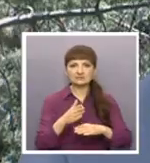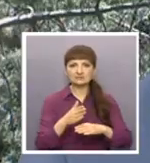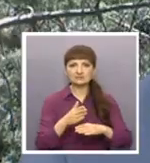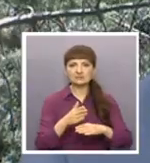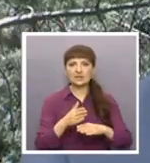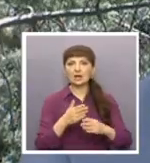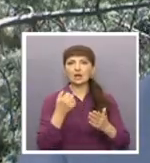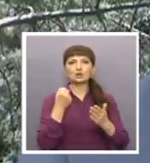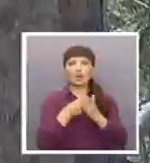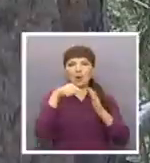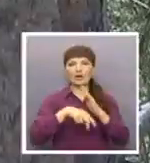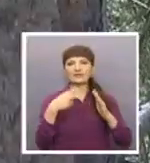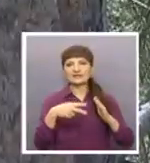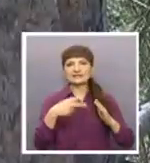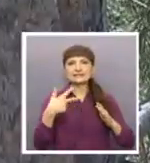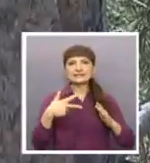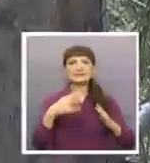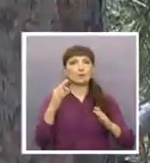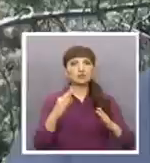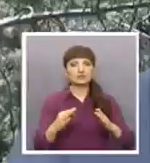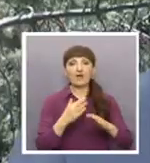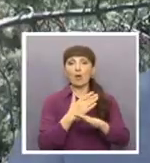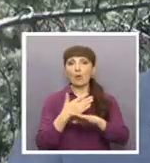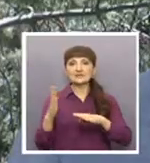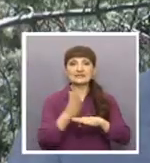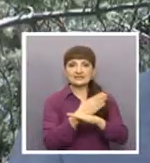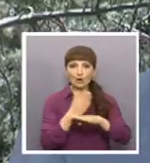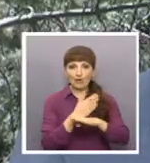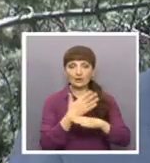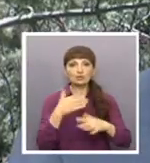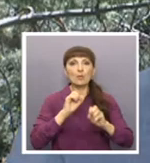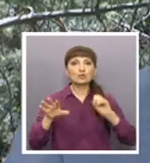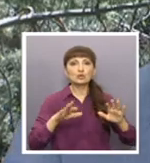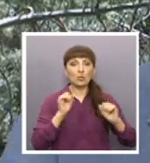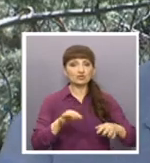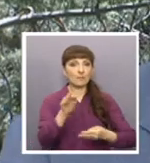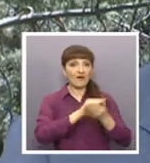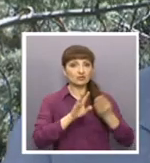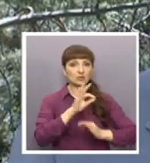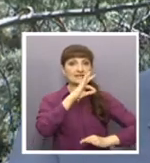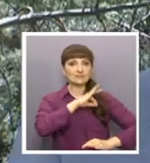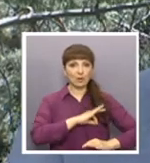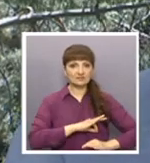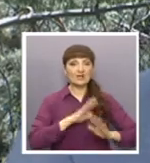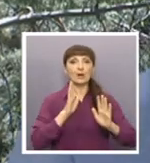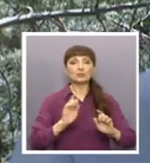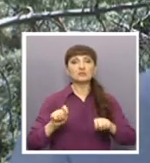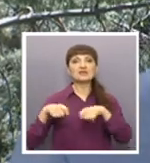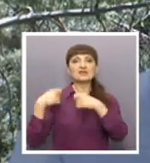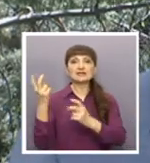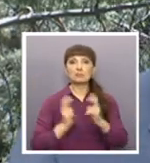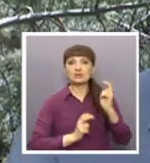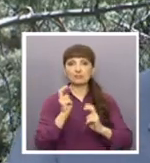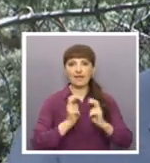до 20-30% будет. После сортировки вот эти отходы, которые можно повторно использовать, будут передаваться